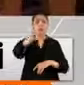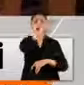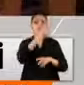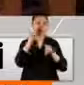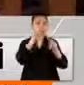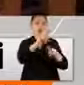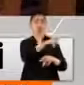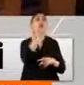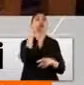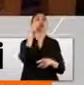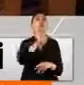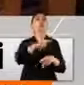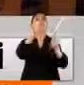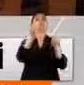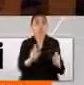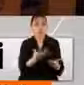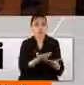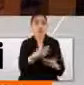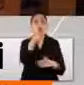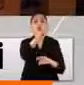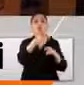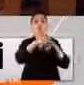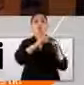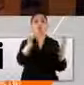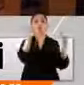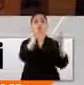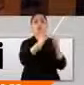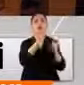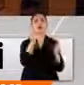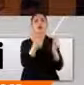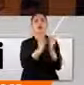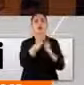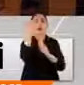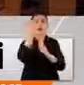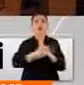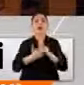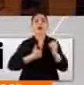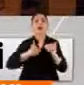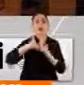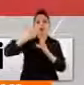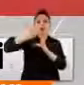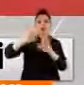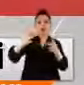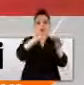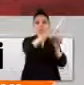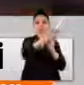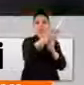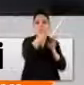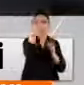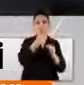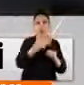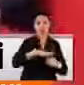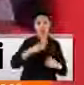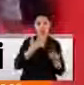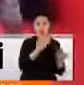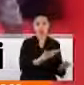görmedin? Kılıçdaroğlu anlaşılan HDP ile süren yasak ve kanun dışı ilişkiyi resmileştirme